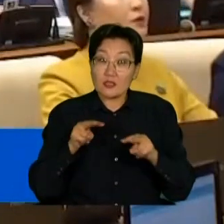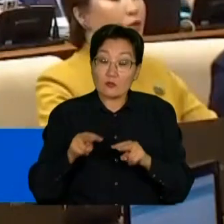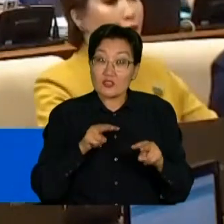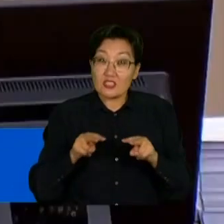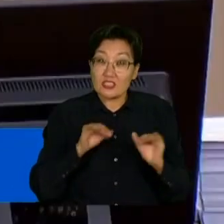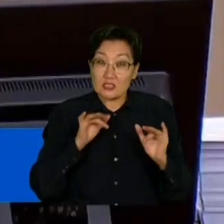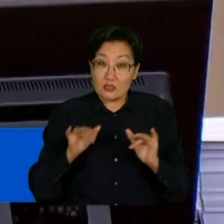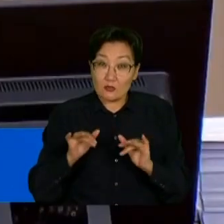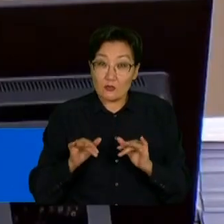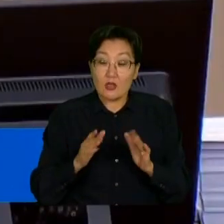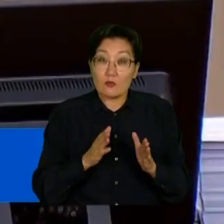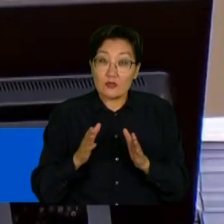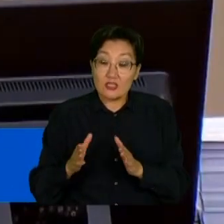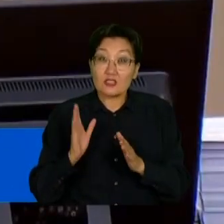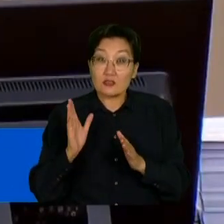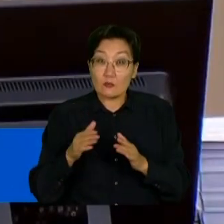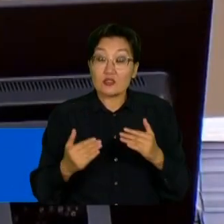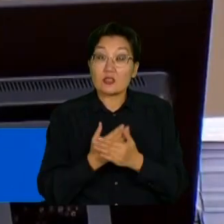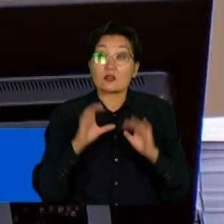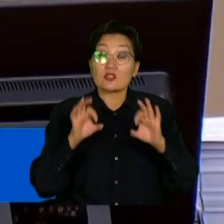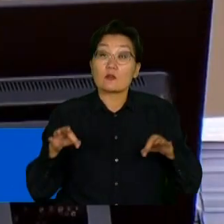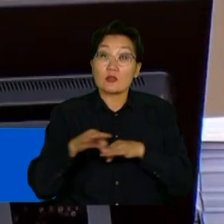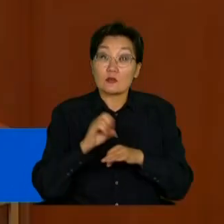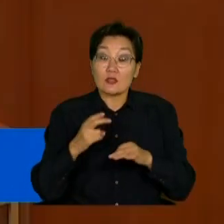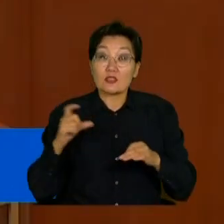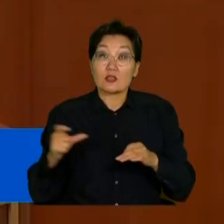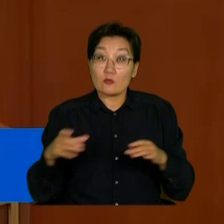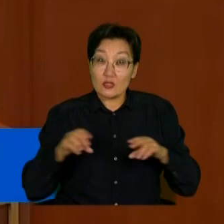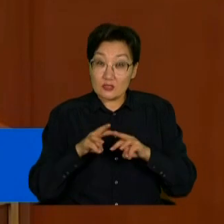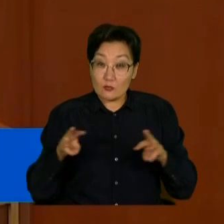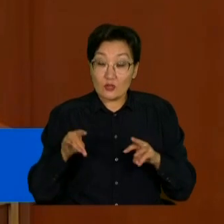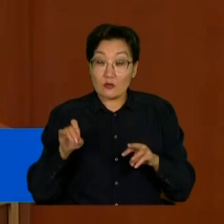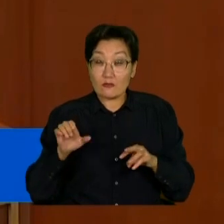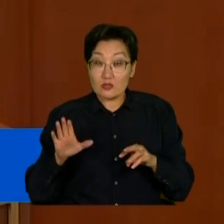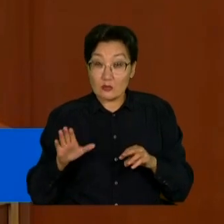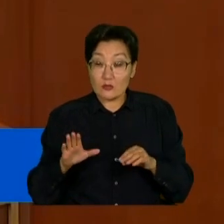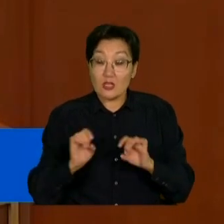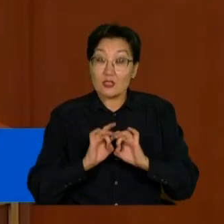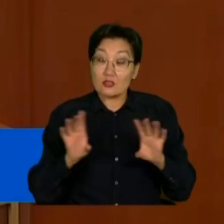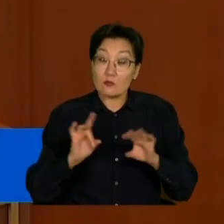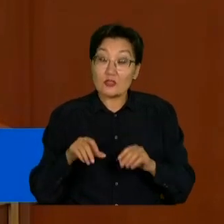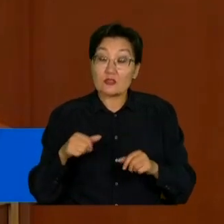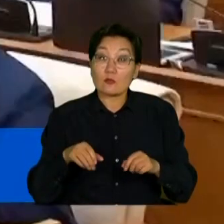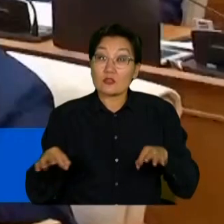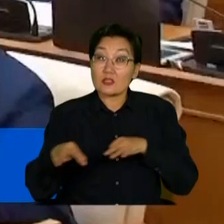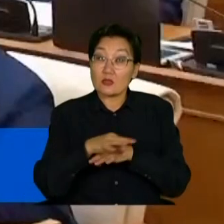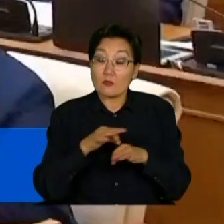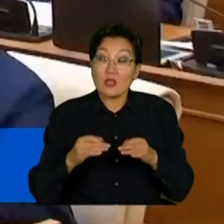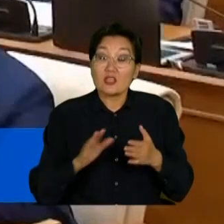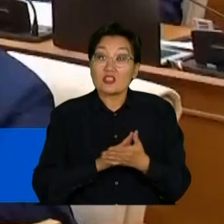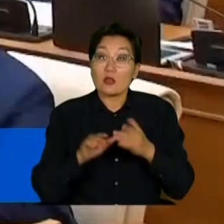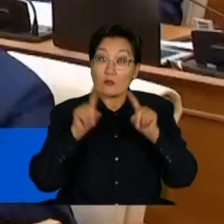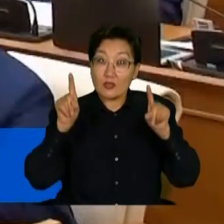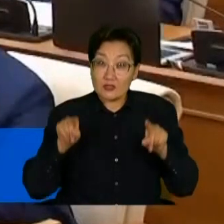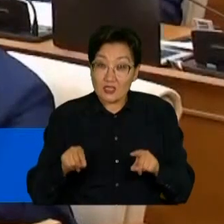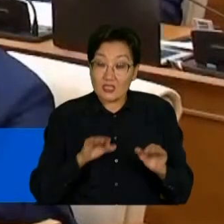қадағалау ісі бір жүйеге келтіріледі. Жаңа заң жобасын ұлттық экономика министрі Әлібек Қуантыров таныстырды. Бастама таза парақтан тәсілі арқылы